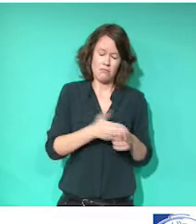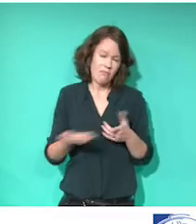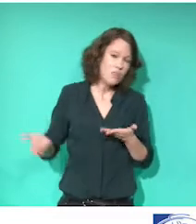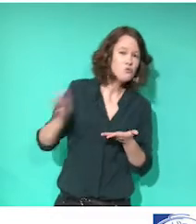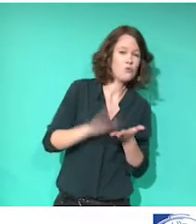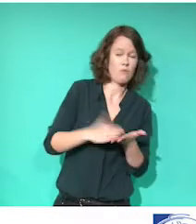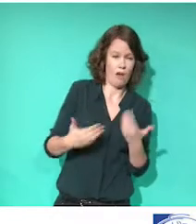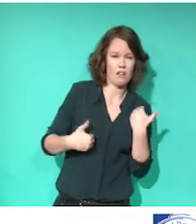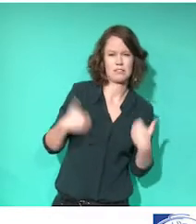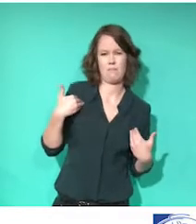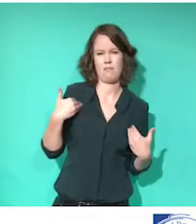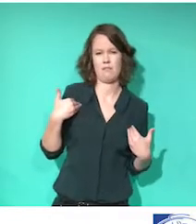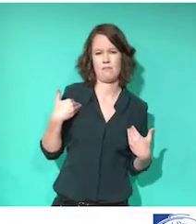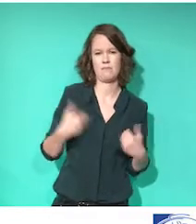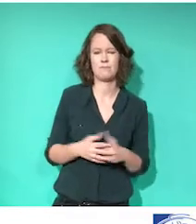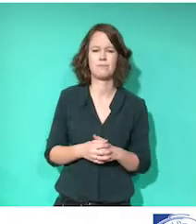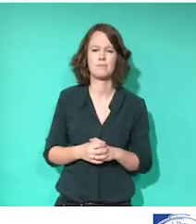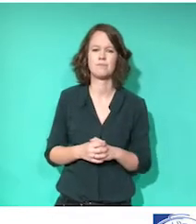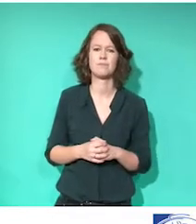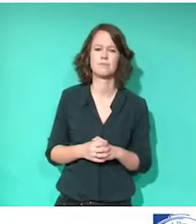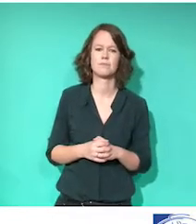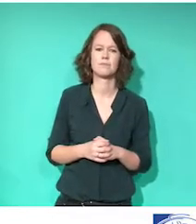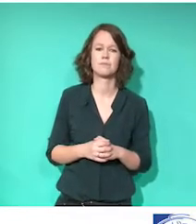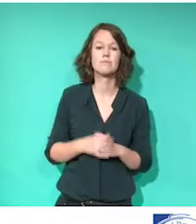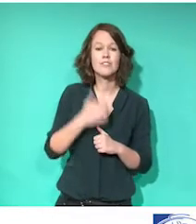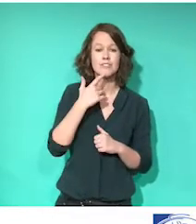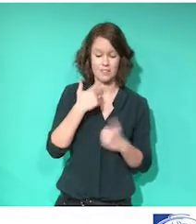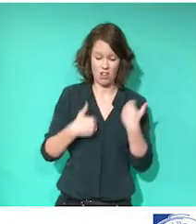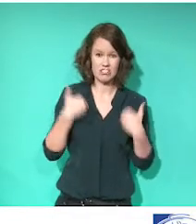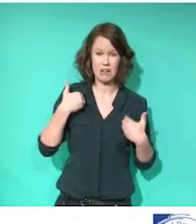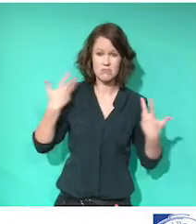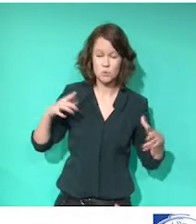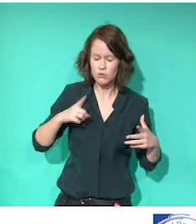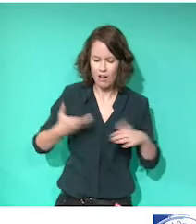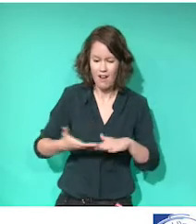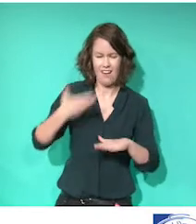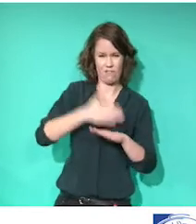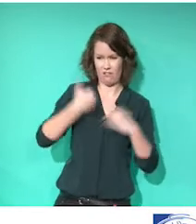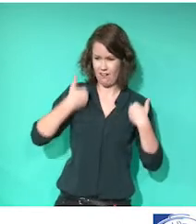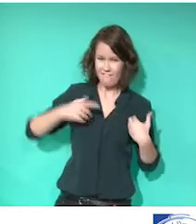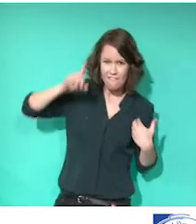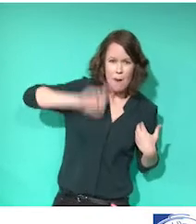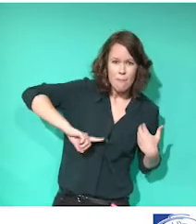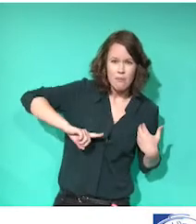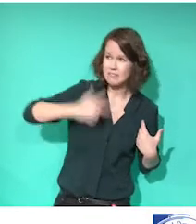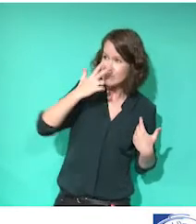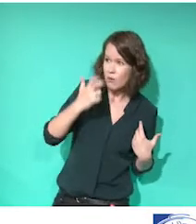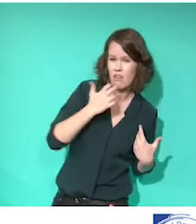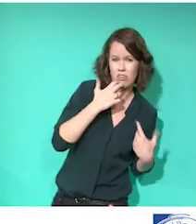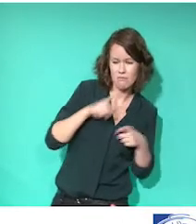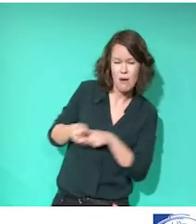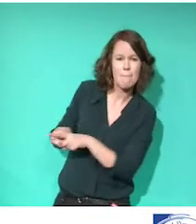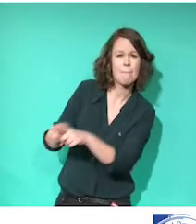d'être femme et handicapée. Et avant d'être handicapée, elles veulent crier haut et fort qu'elles sont des femmes et des